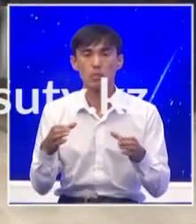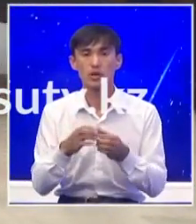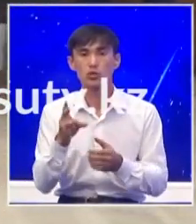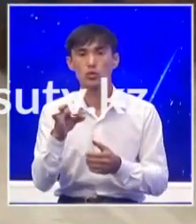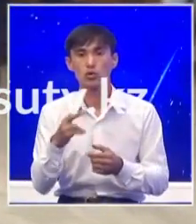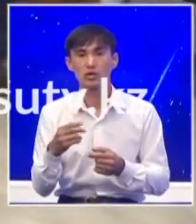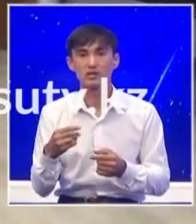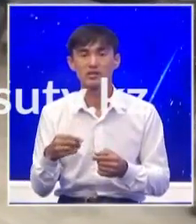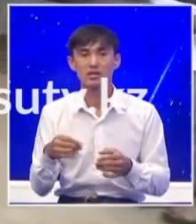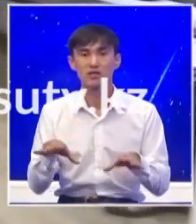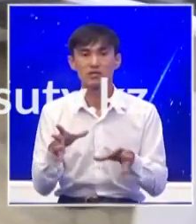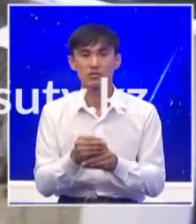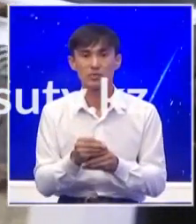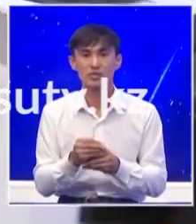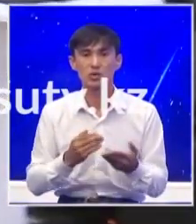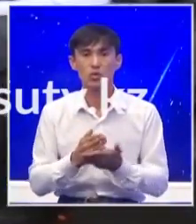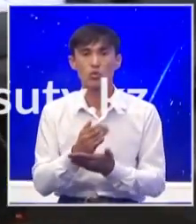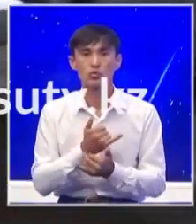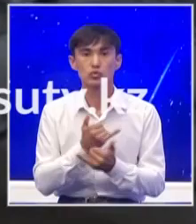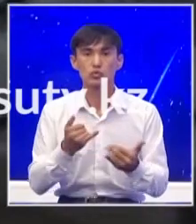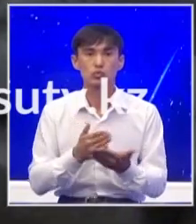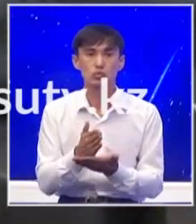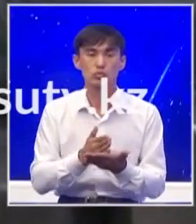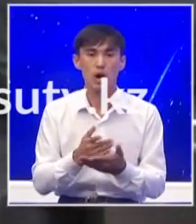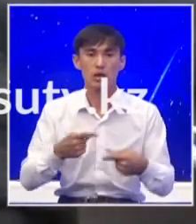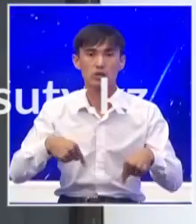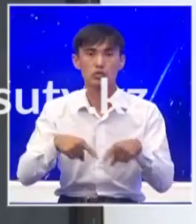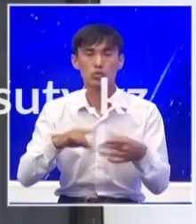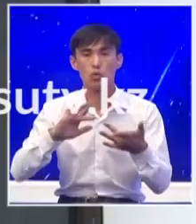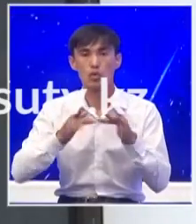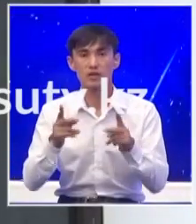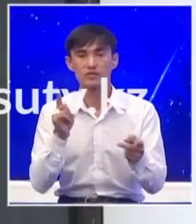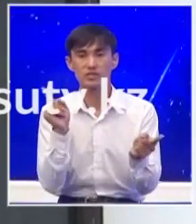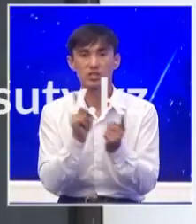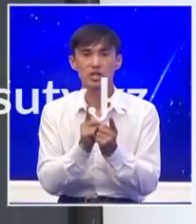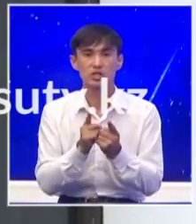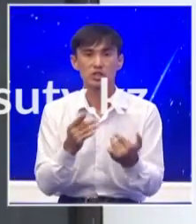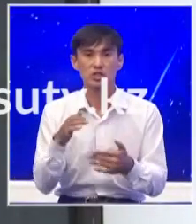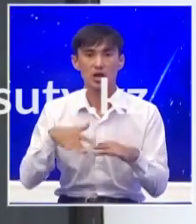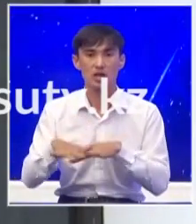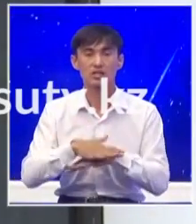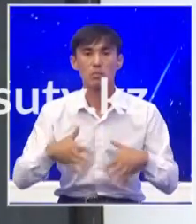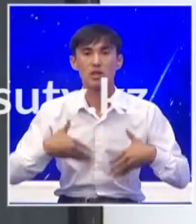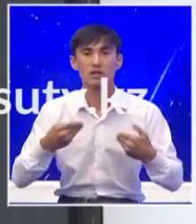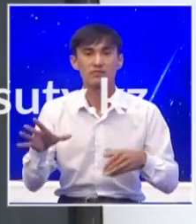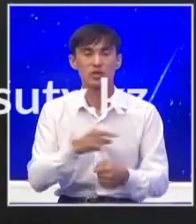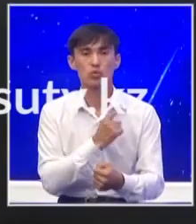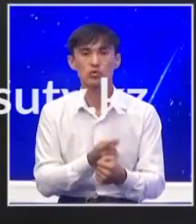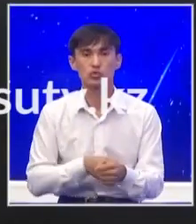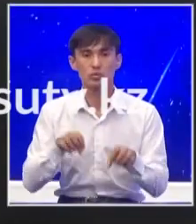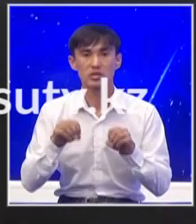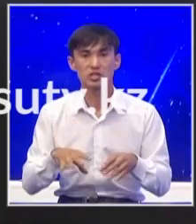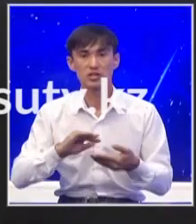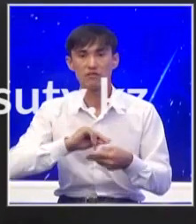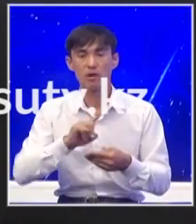с агентством по делам государственной службы организовывают онлайн-встречи с гражданами и прилагают все усилия, чтобы решить